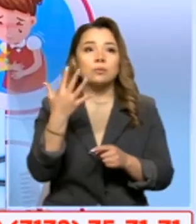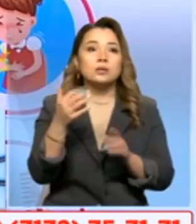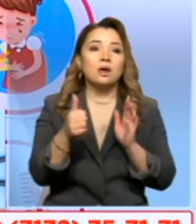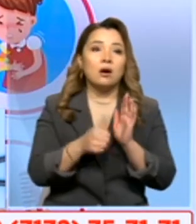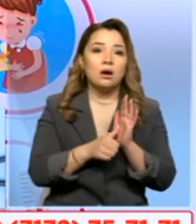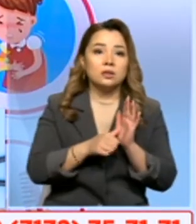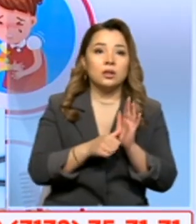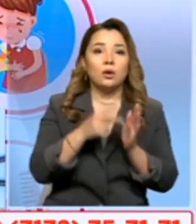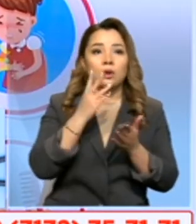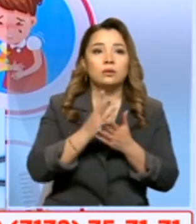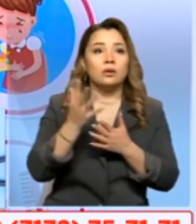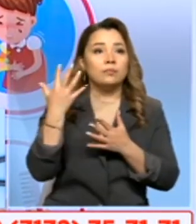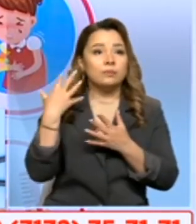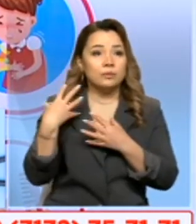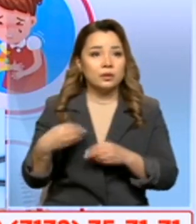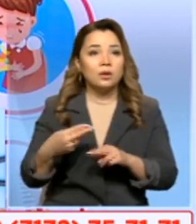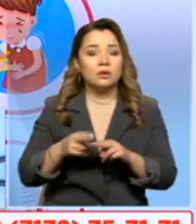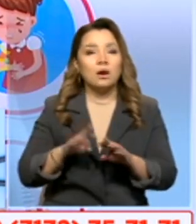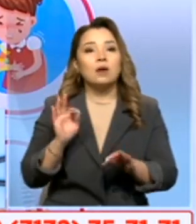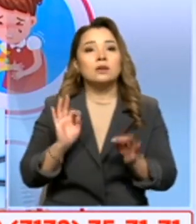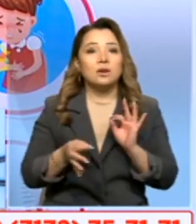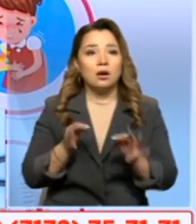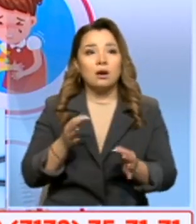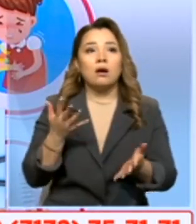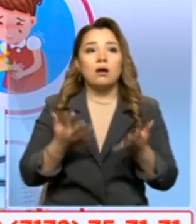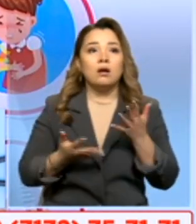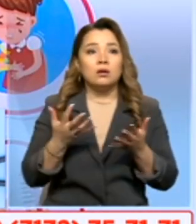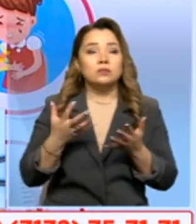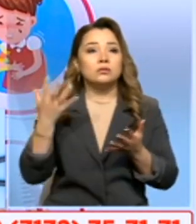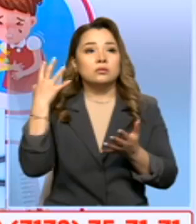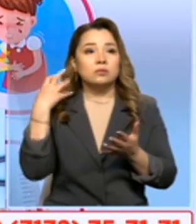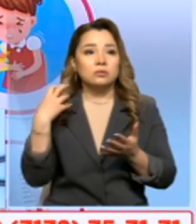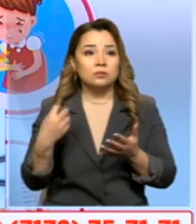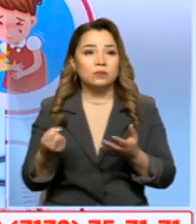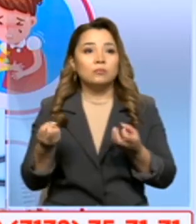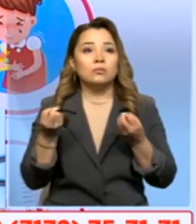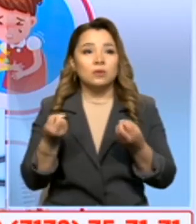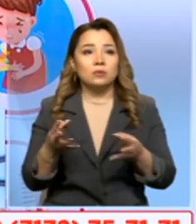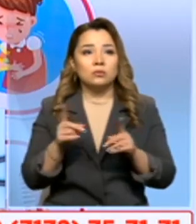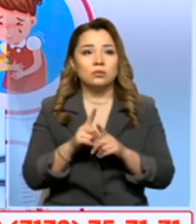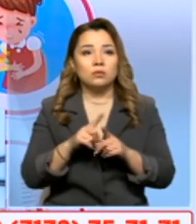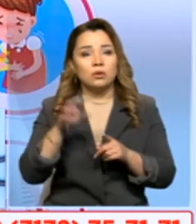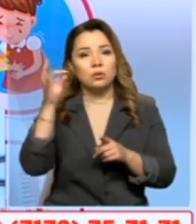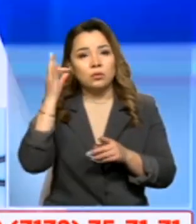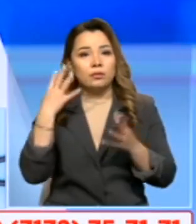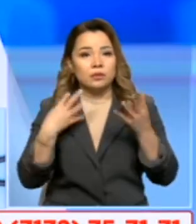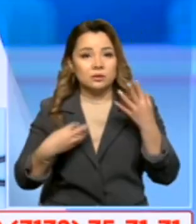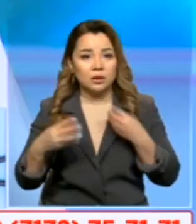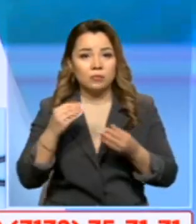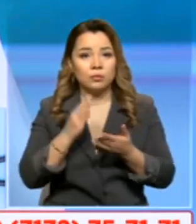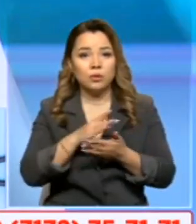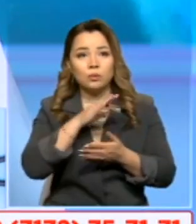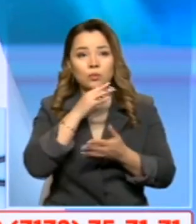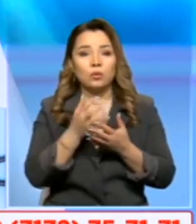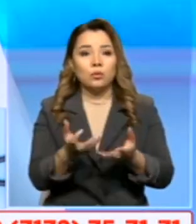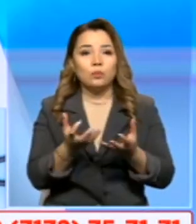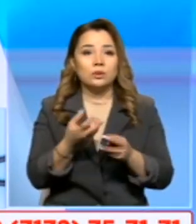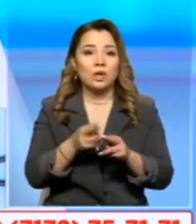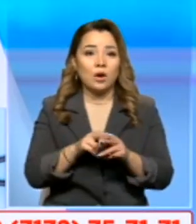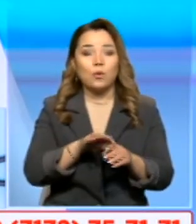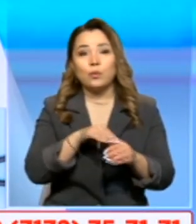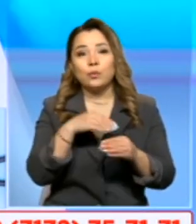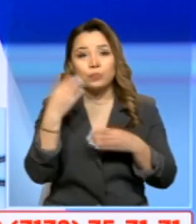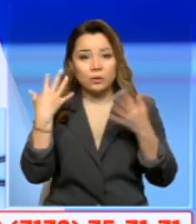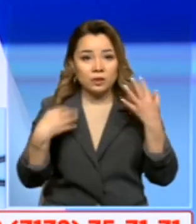5-6 түссе, ол қалыпты жағдай болады. А егер былай ұстап, бүйтіп сипап өткен кезде болатын болса, ұстап түсетін болса,